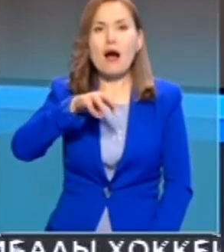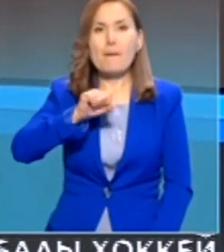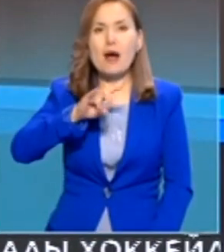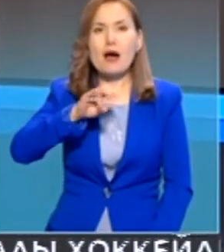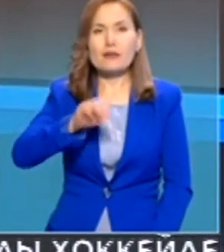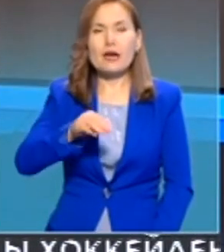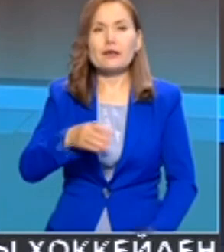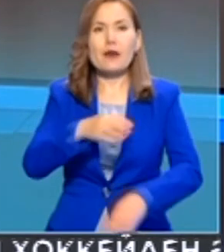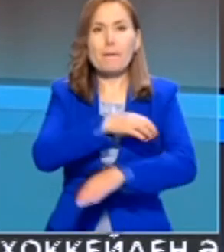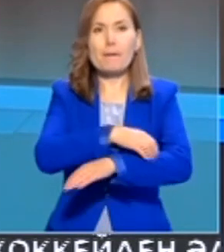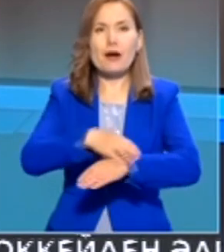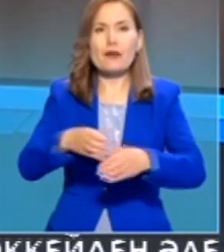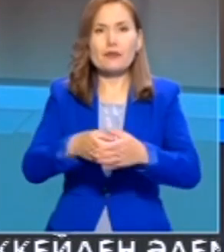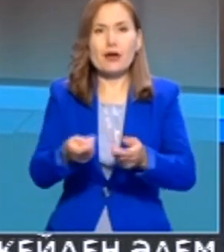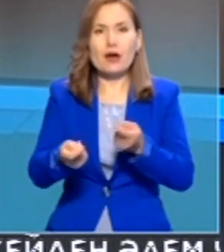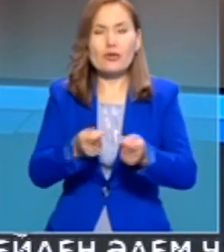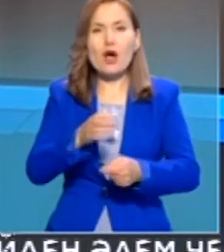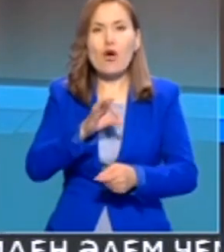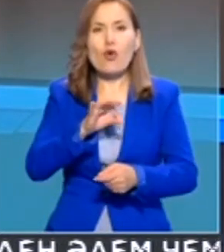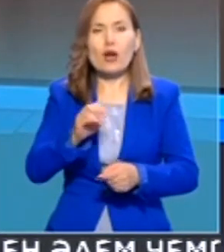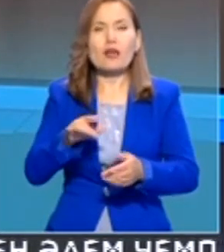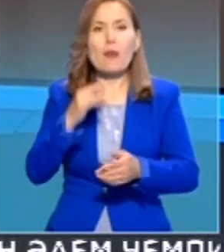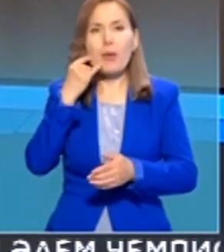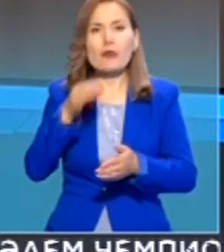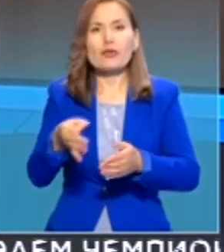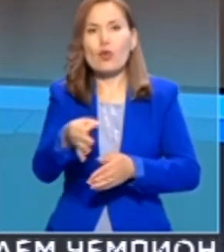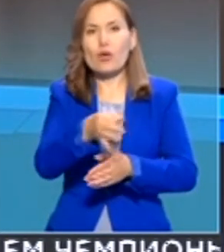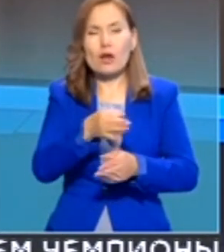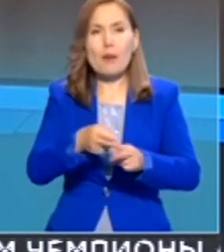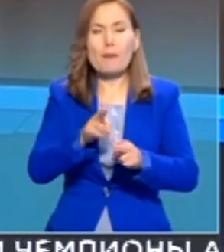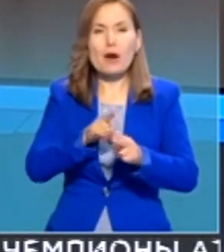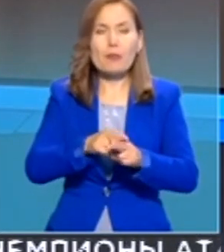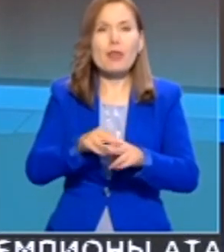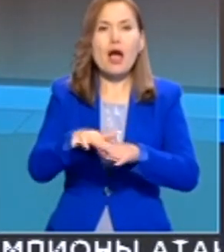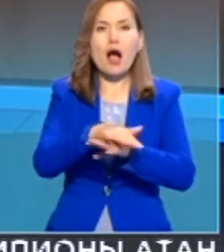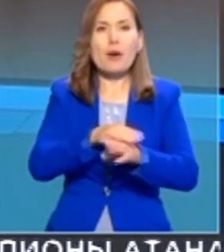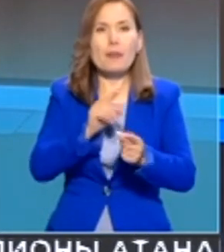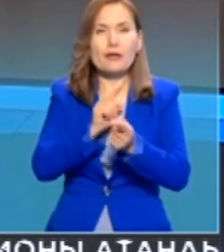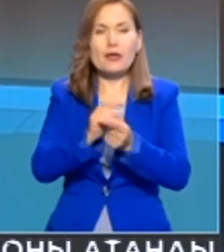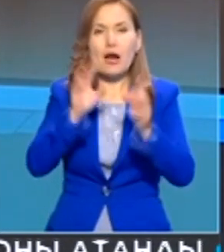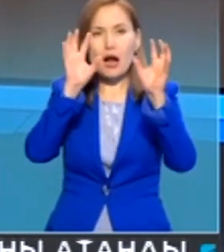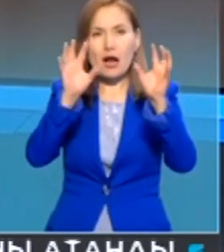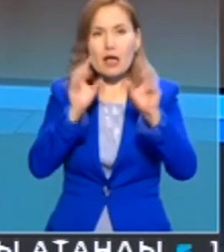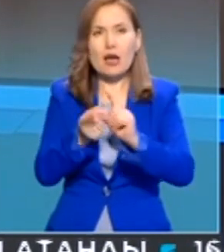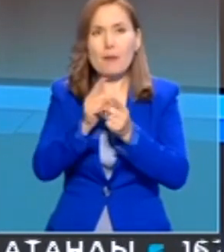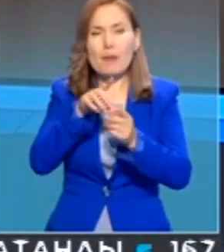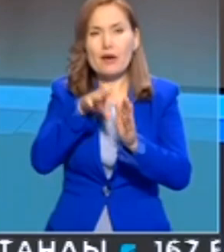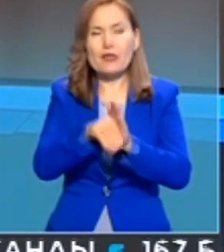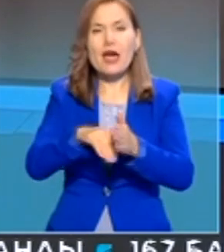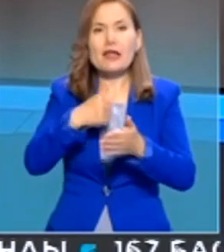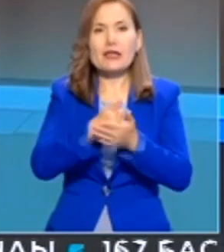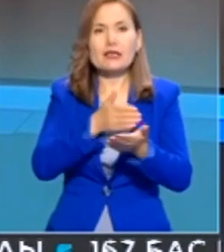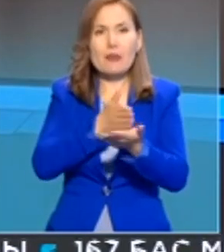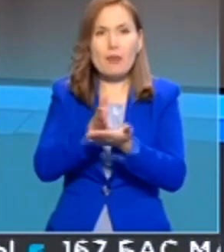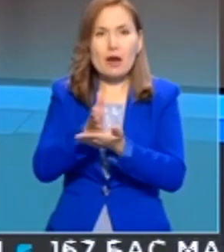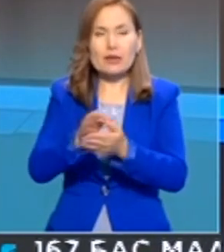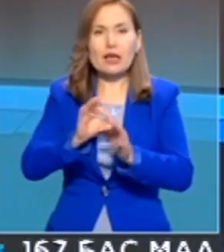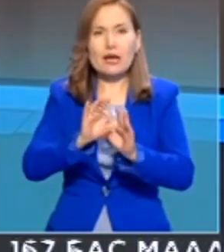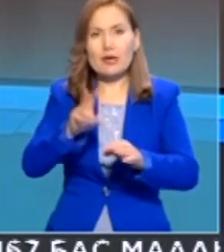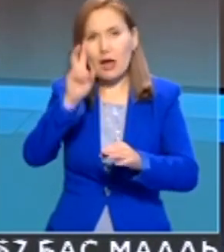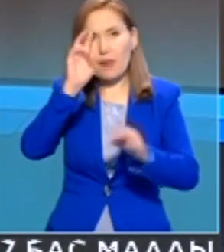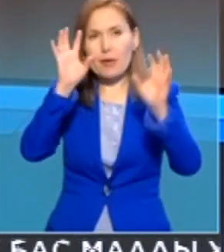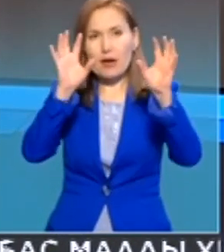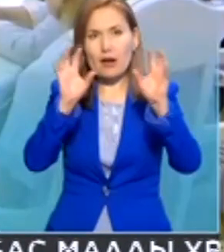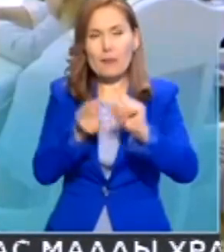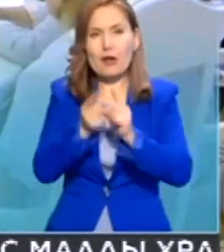Аманат партиясының атқарушы хатшысы Асхат Оралов Павлодар облысында түрлі сала өкілдерімен кездесіп, конституциялық реформаның негізгі бағыттары туралы айтты. Ата